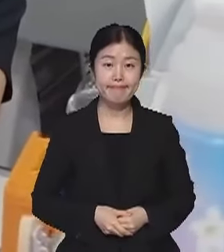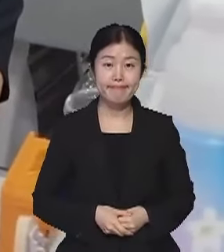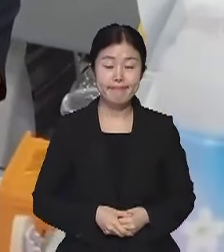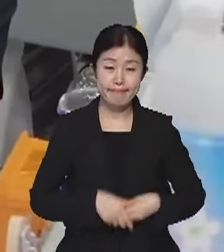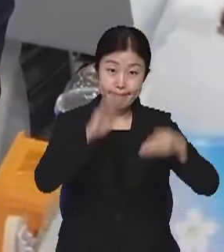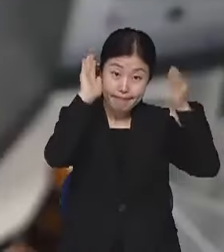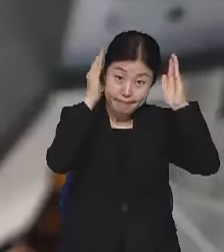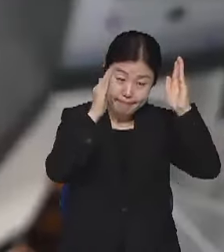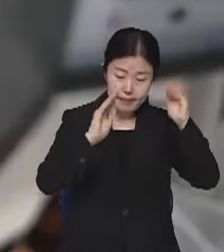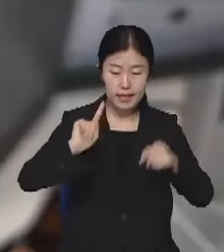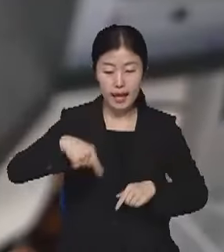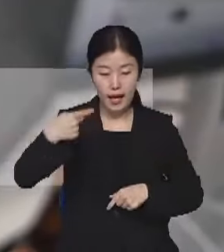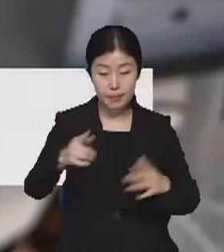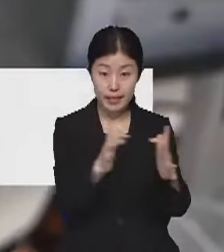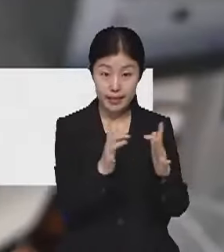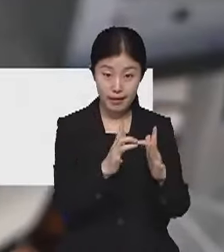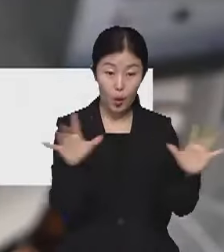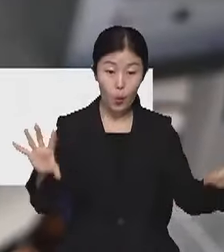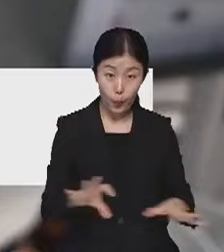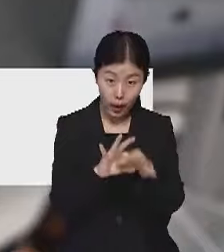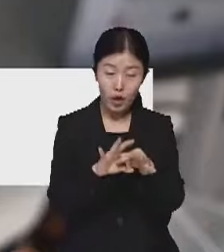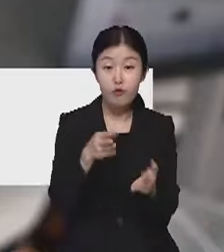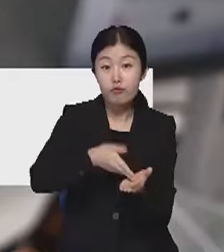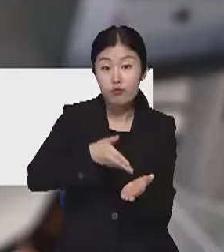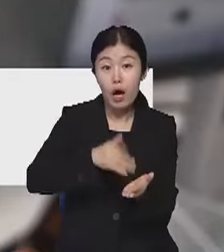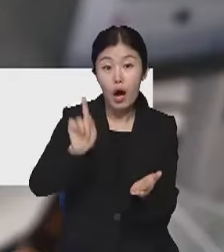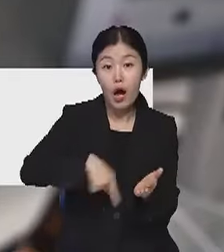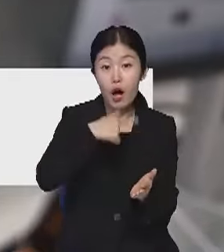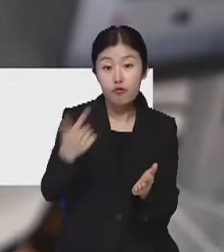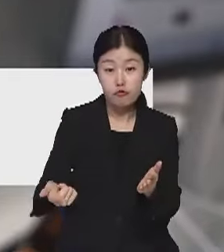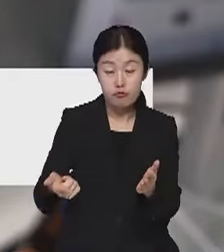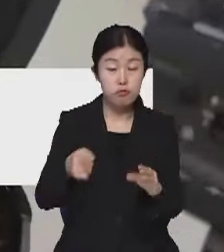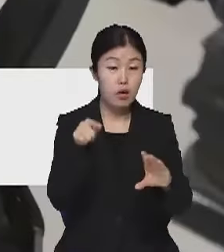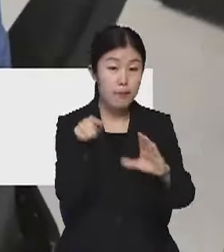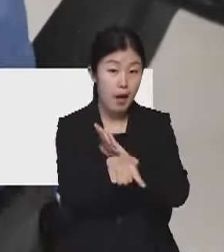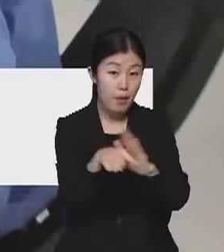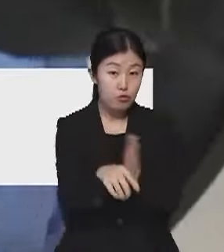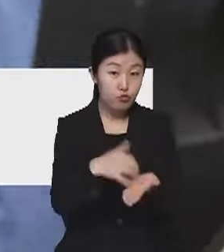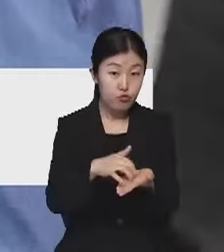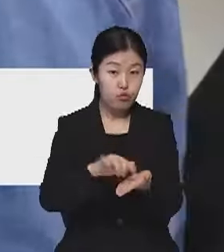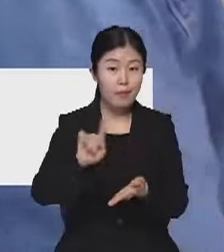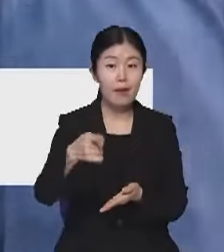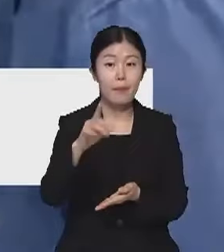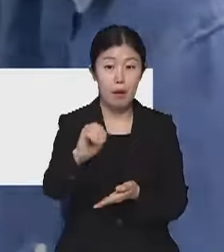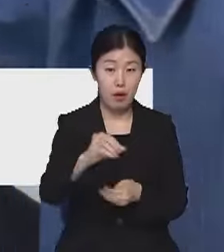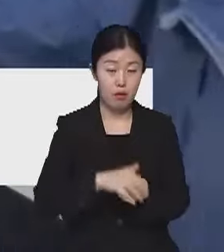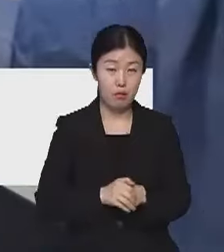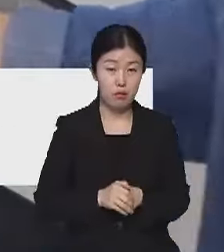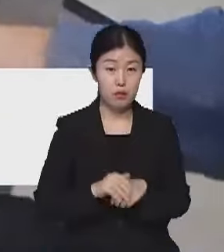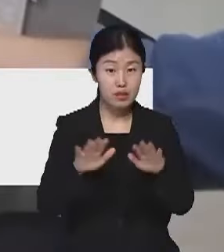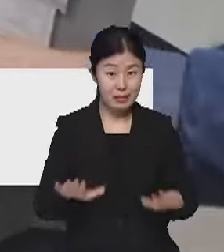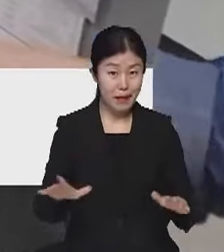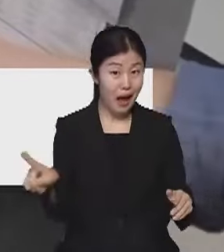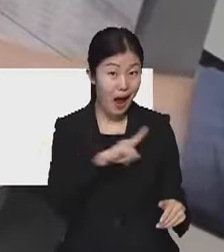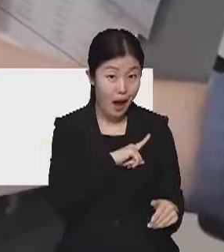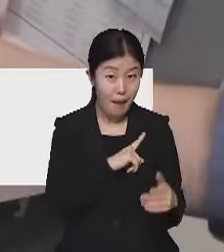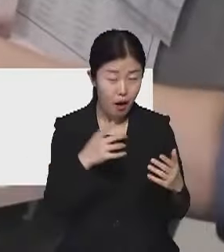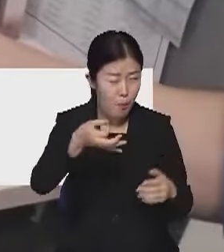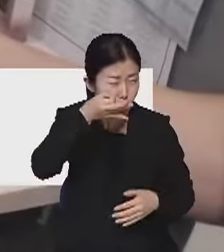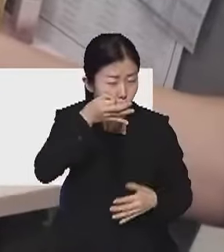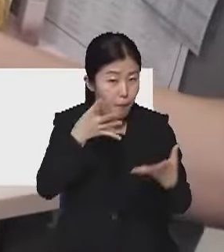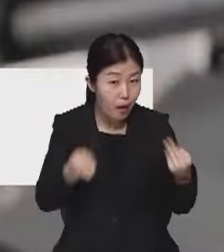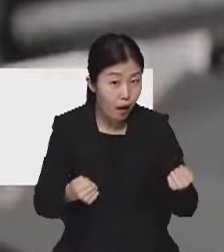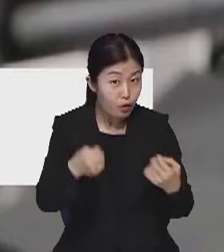네이버와 다음 KBC 포털 뉴스는 조회수 100만 회를 넘겼고 현재 최다를 기록하고 있는 유튜브